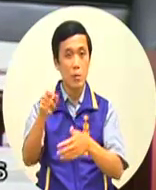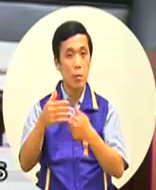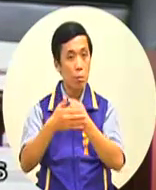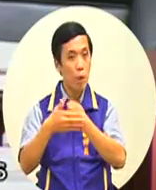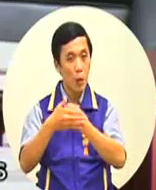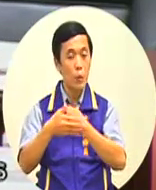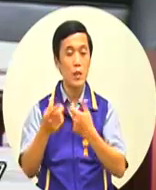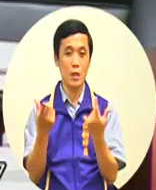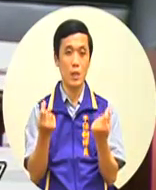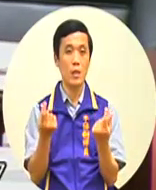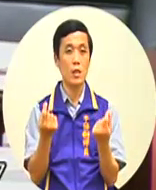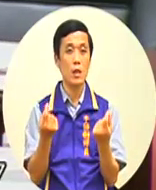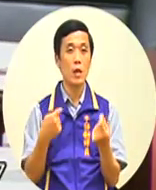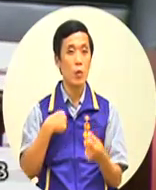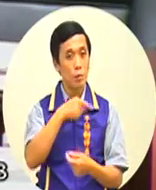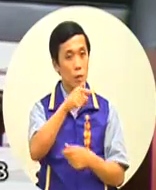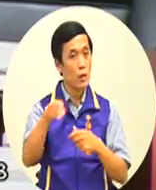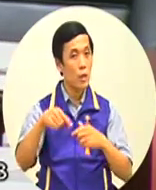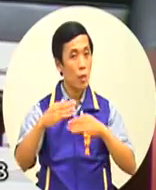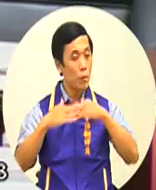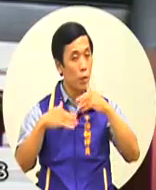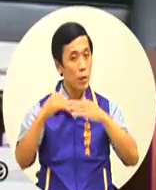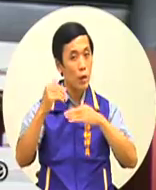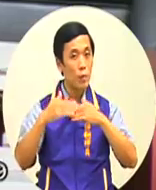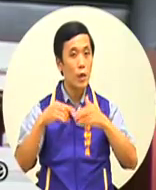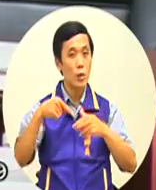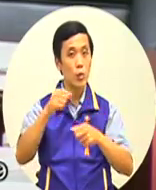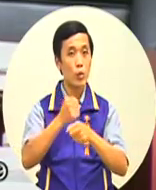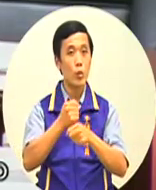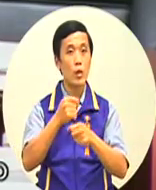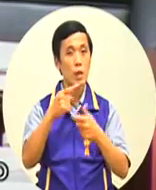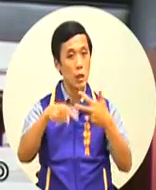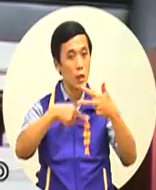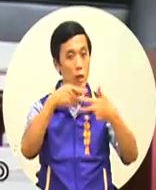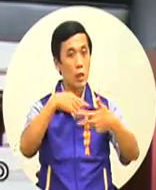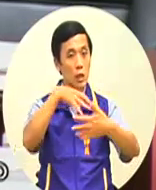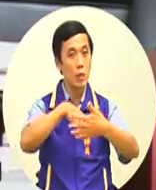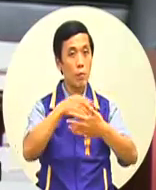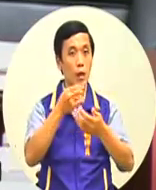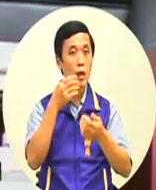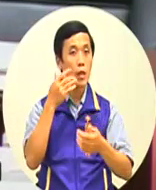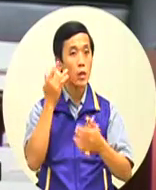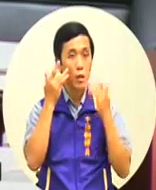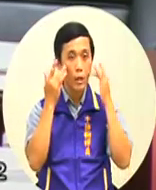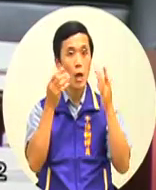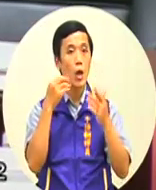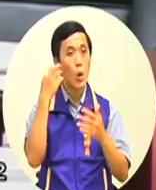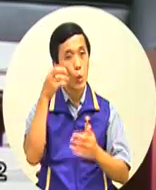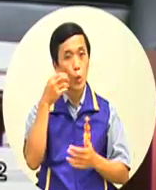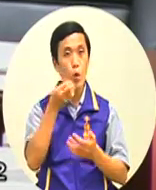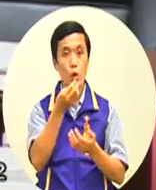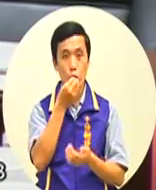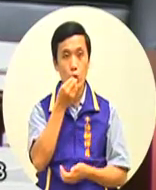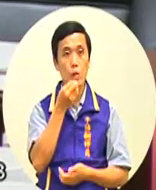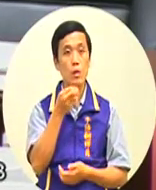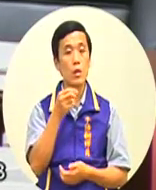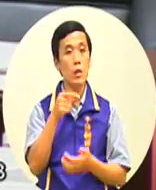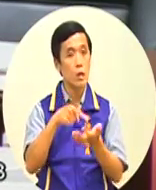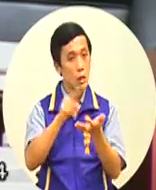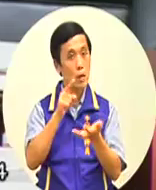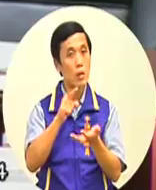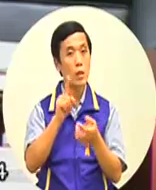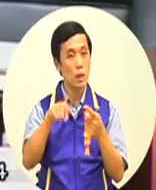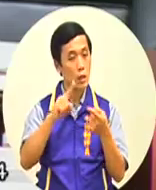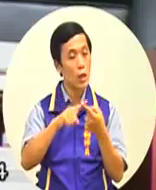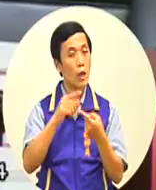共同 来做的我就是响应一粥一蔬食应该是没有什么的困难了。好，那